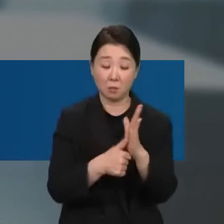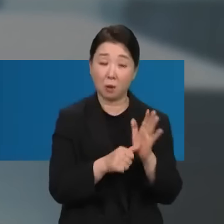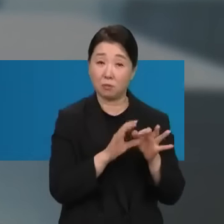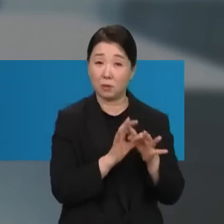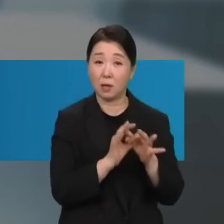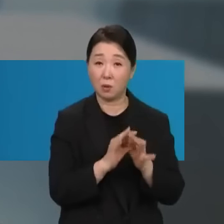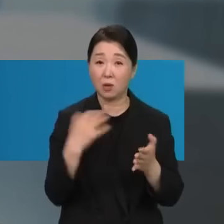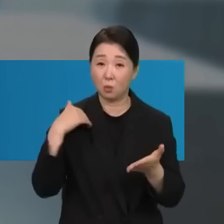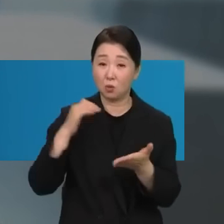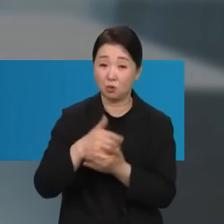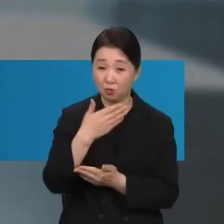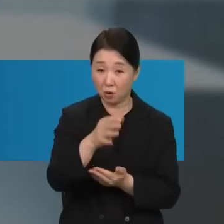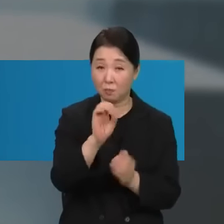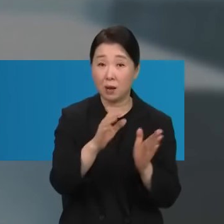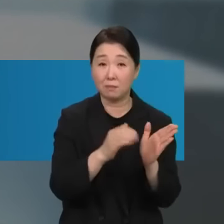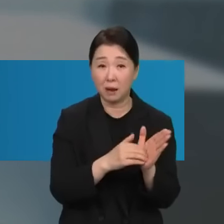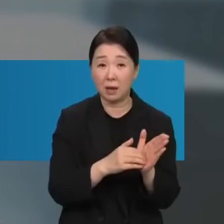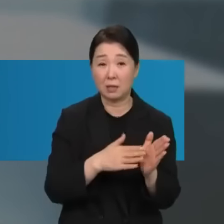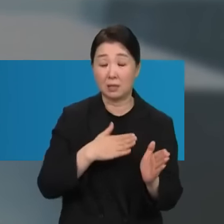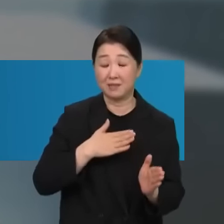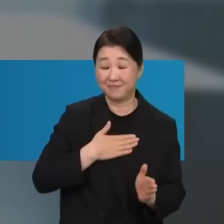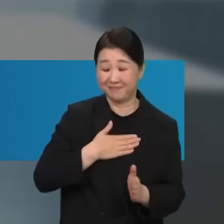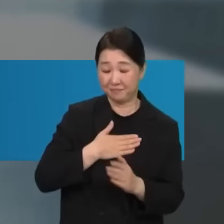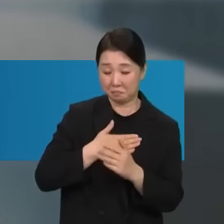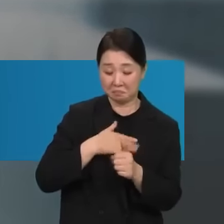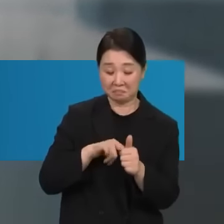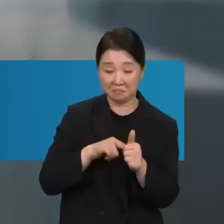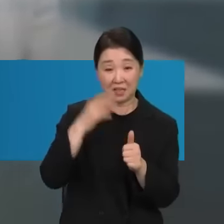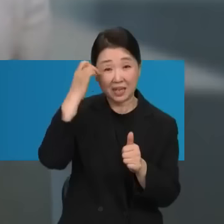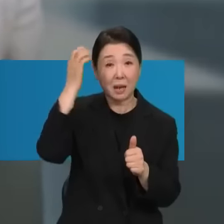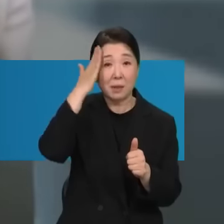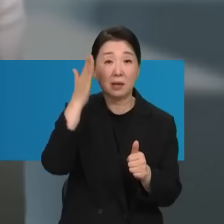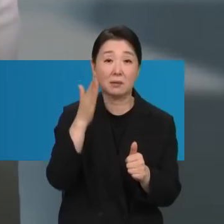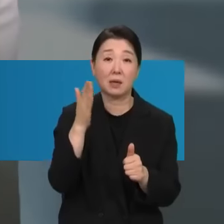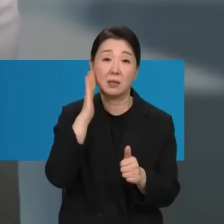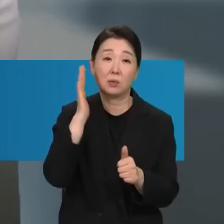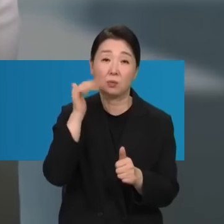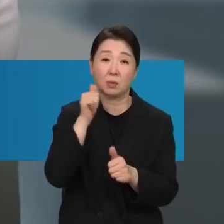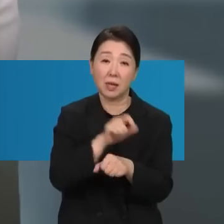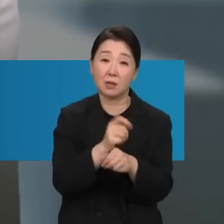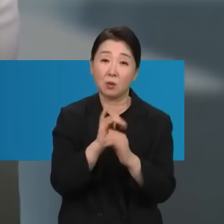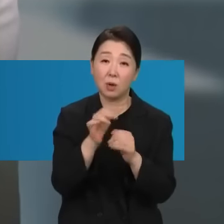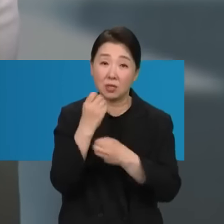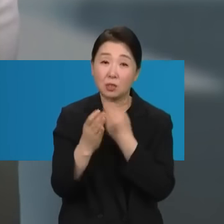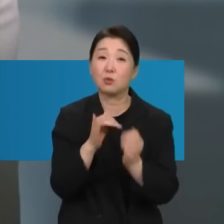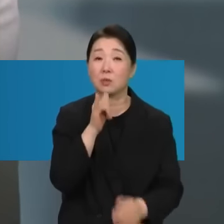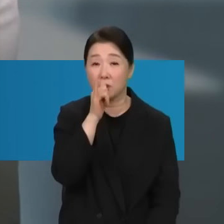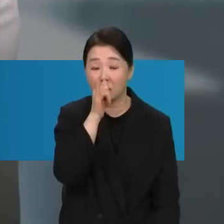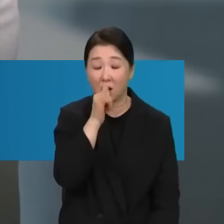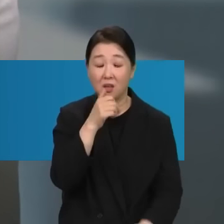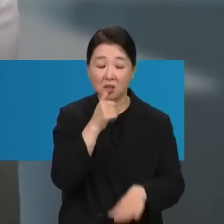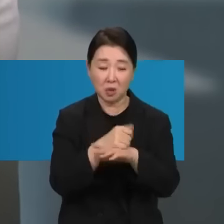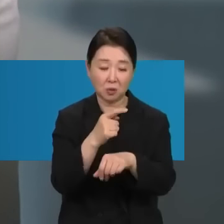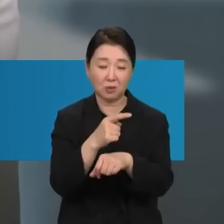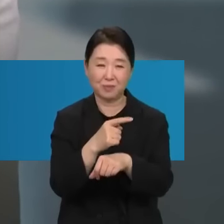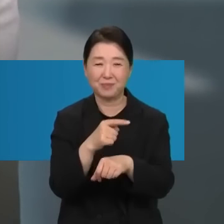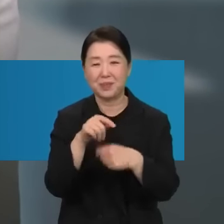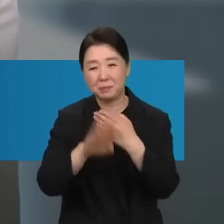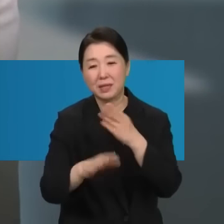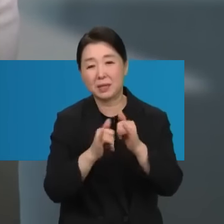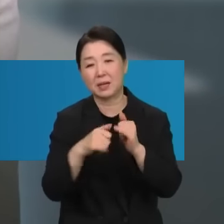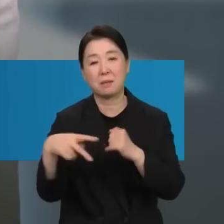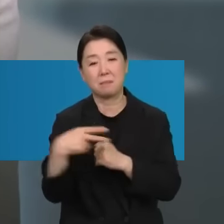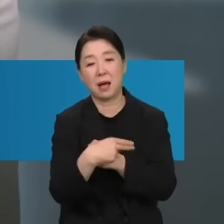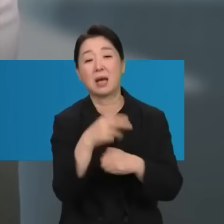명품백을 돌려주라고 했지만 자신이 깜빡했다는 대통령실 행정관의 진술이 알려지면서 꼬리 자르기란 비판이 나오고